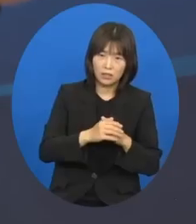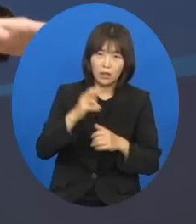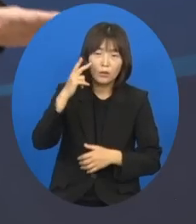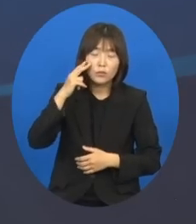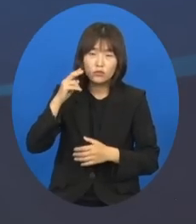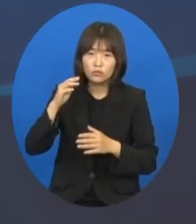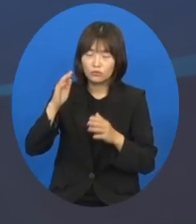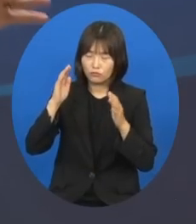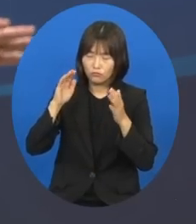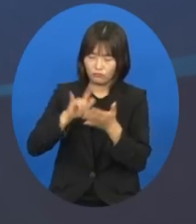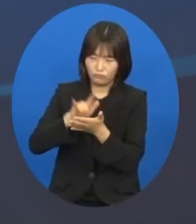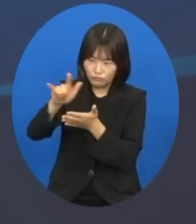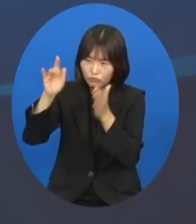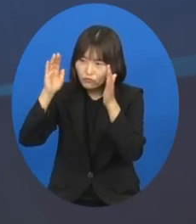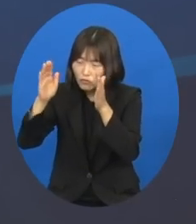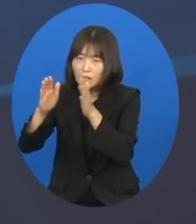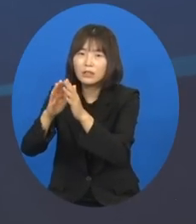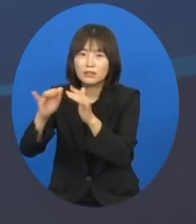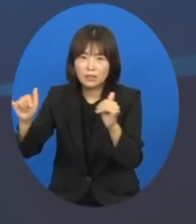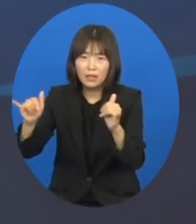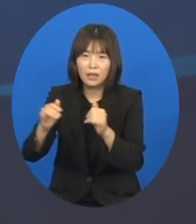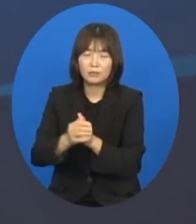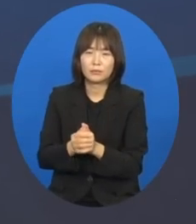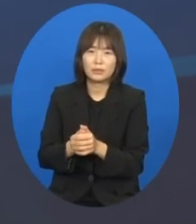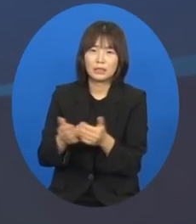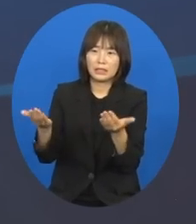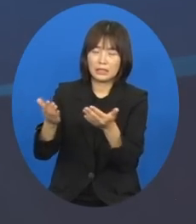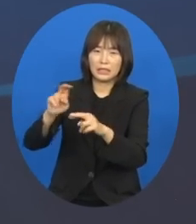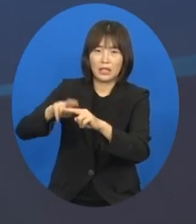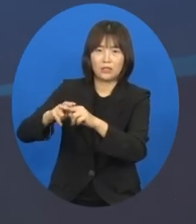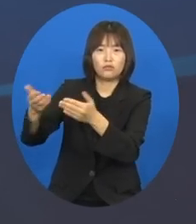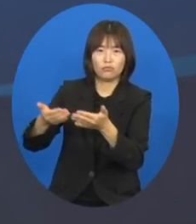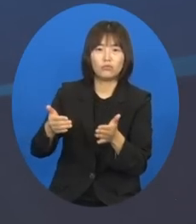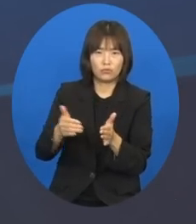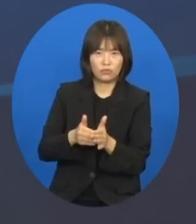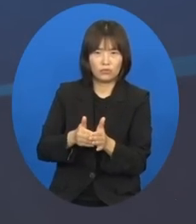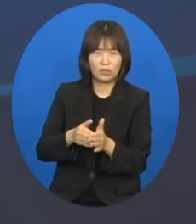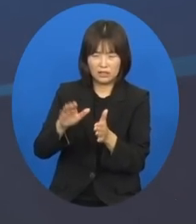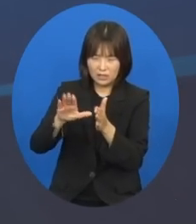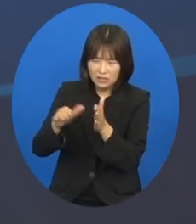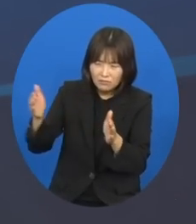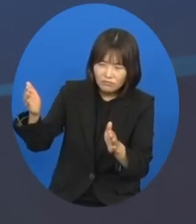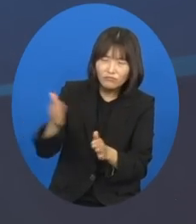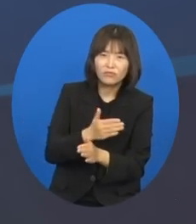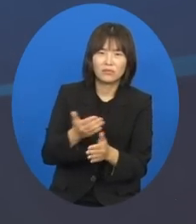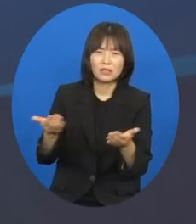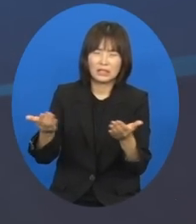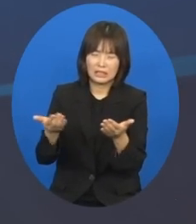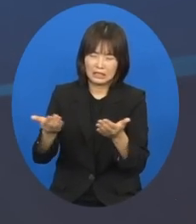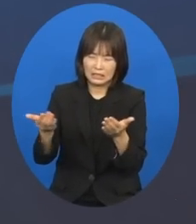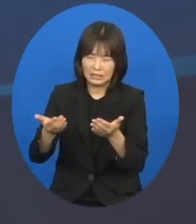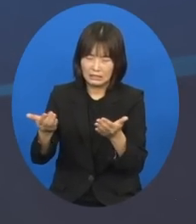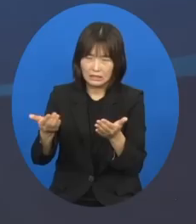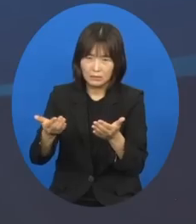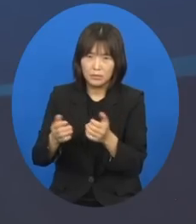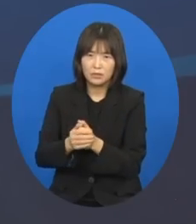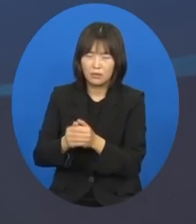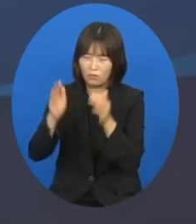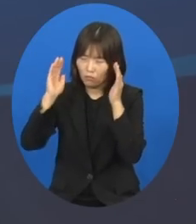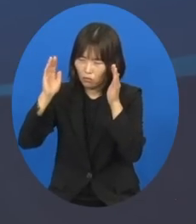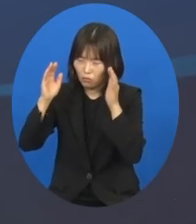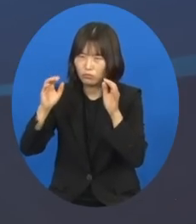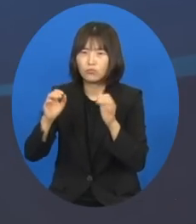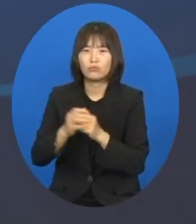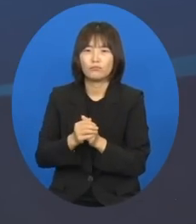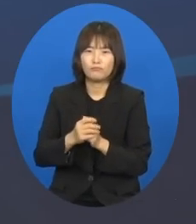온 캠퍼스 하고 오프캠퍼스에서 둘 다 일을 하게 해줬습니다 그때부터 일 정말 많이 하면서 풀타임 학생으로 공부를